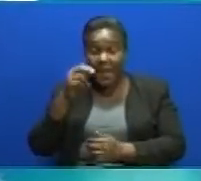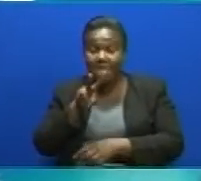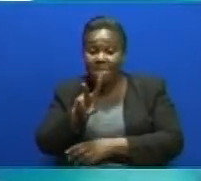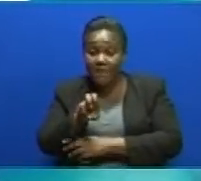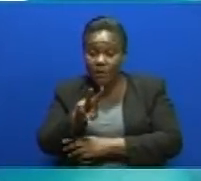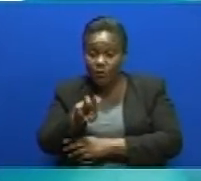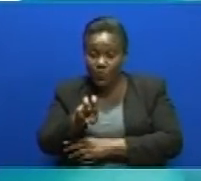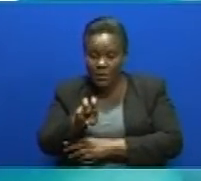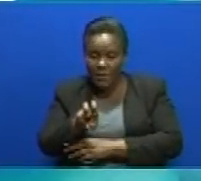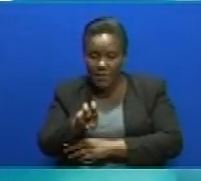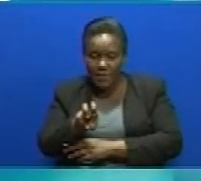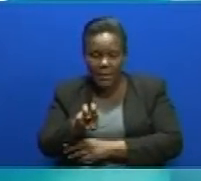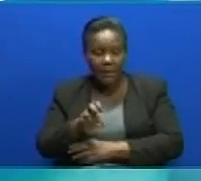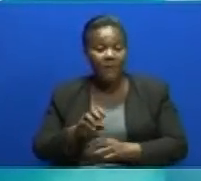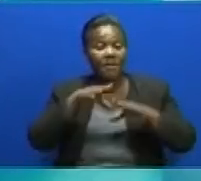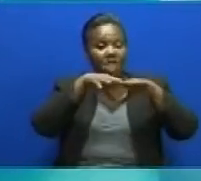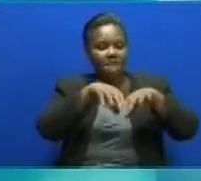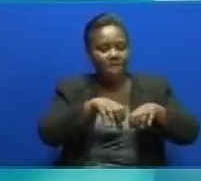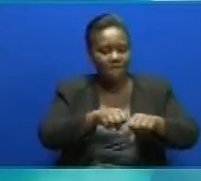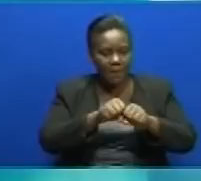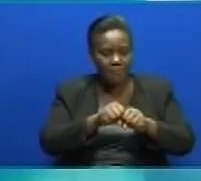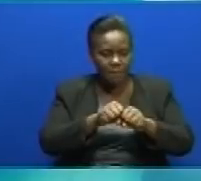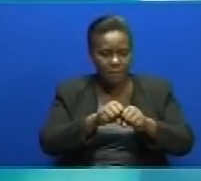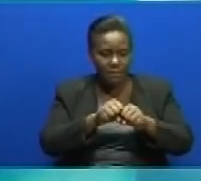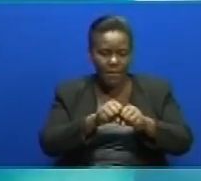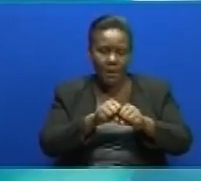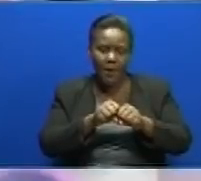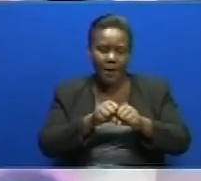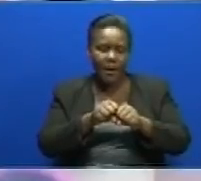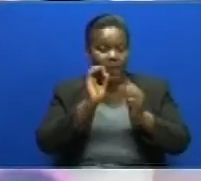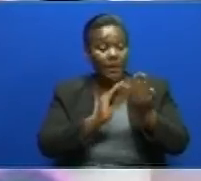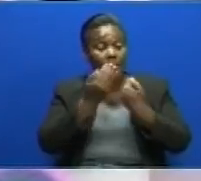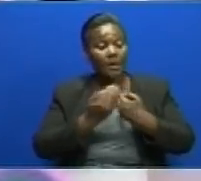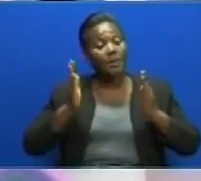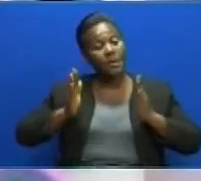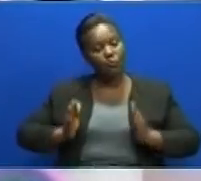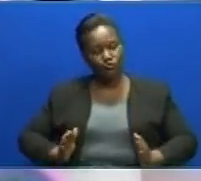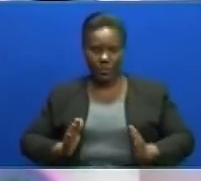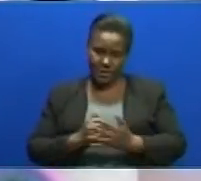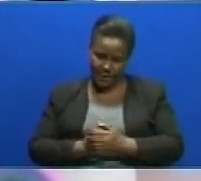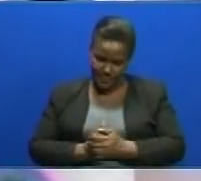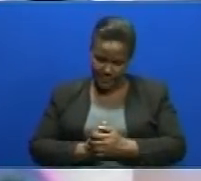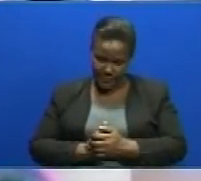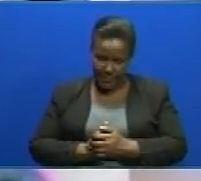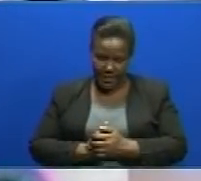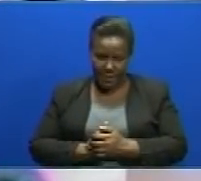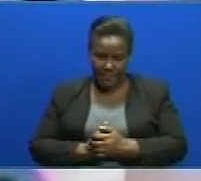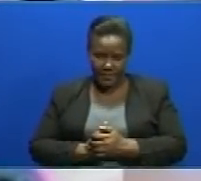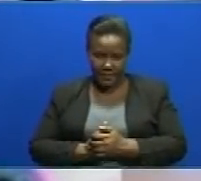wa binadamu kwa kuondoa nguvu zake za kupambana na maradhi. Kitaalamu unaitwa